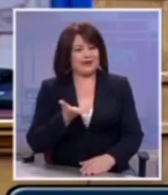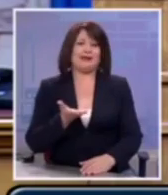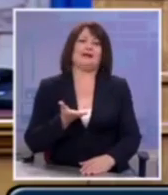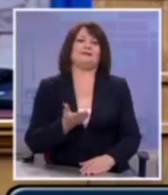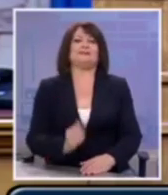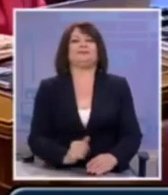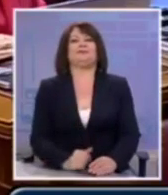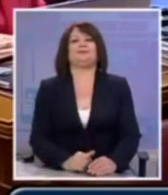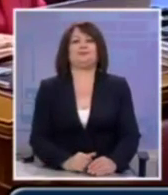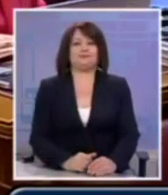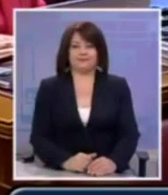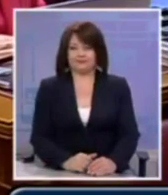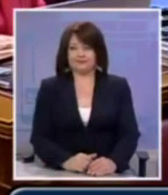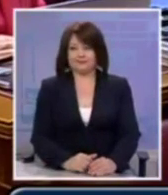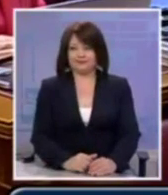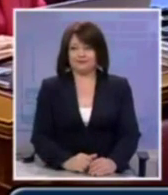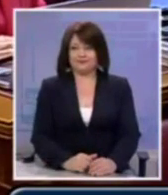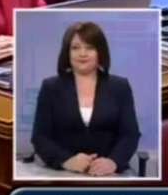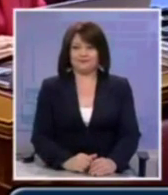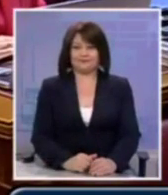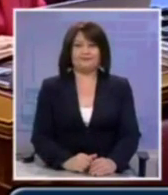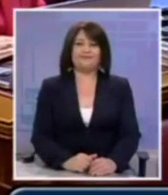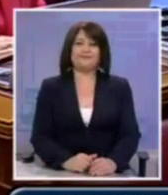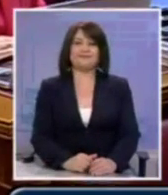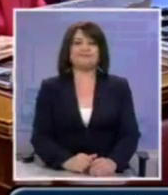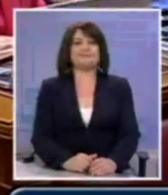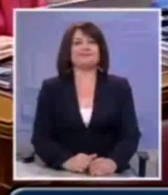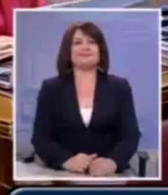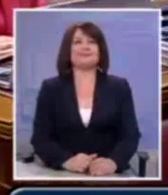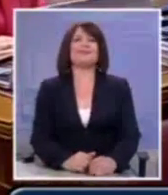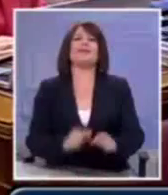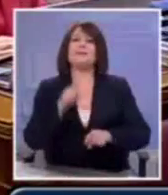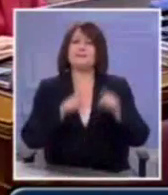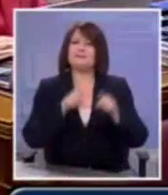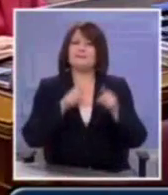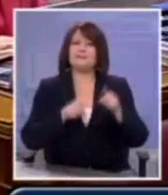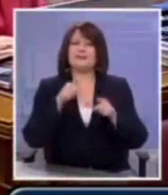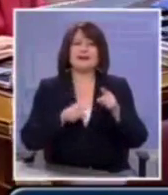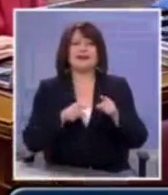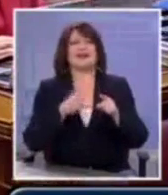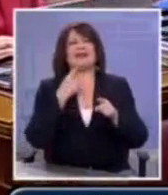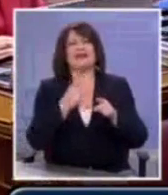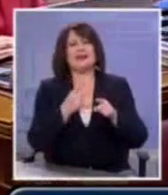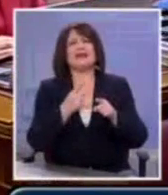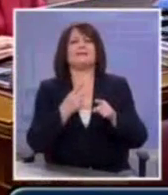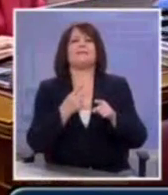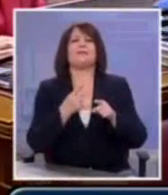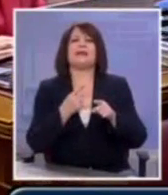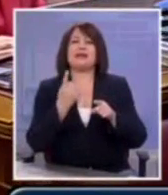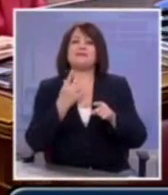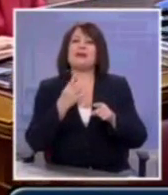παρουσία σε πείσμα του πολύ βεβαρημένου προγράμματός